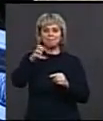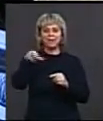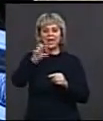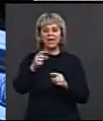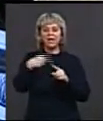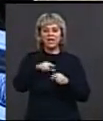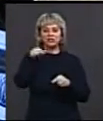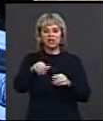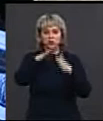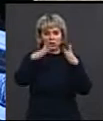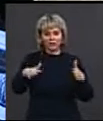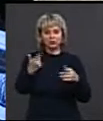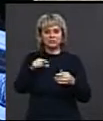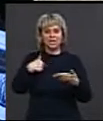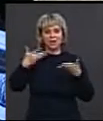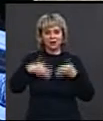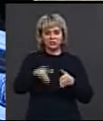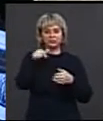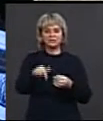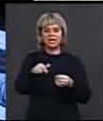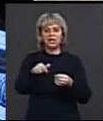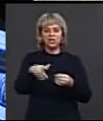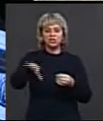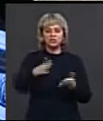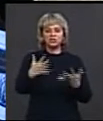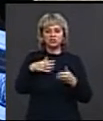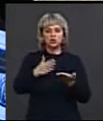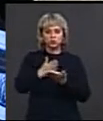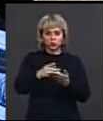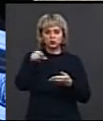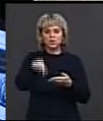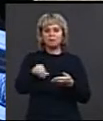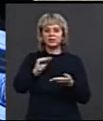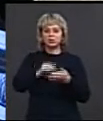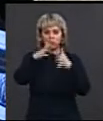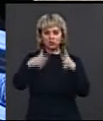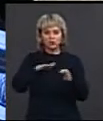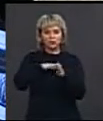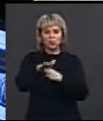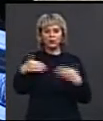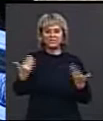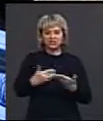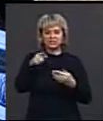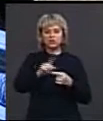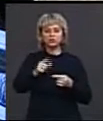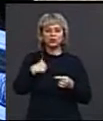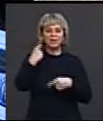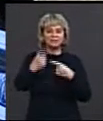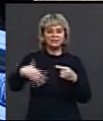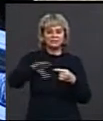означает шатер. Я родился, и священнослужители определили, что это шатер полной жизни, что я